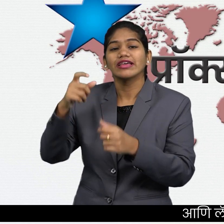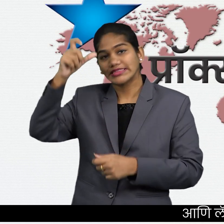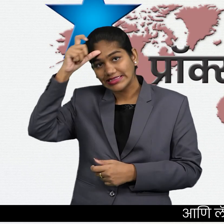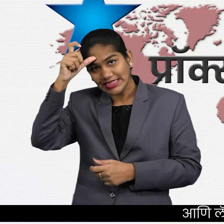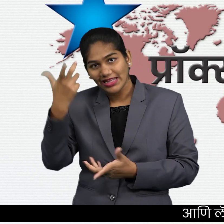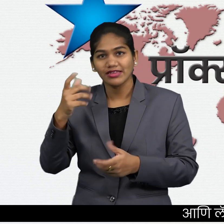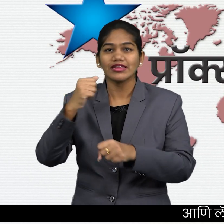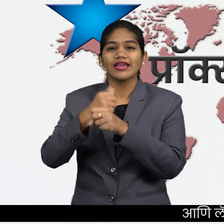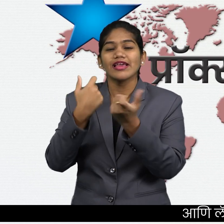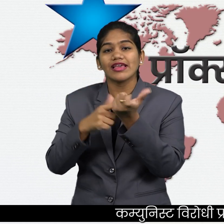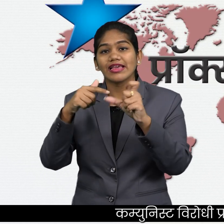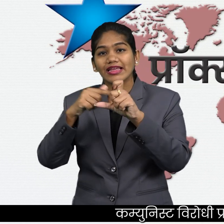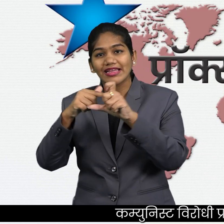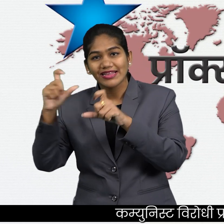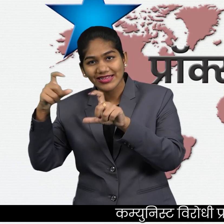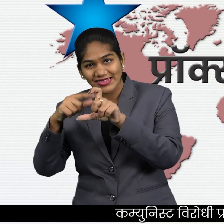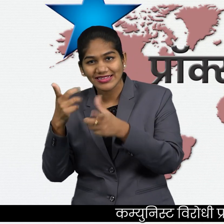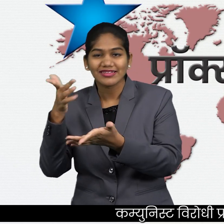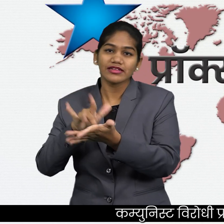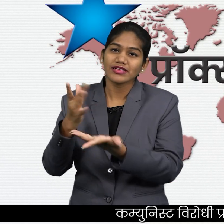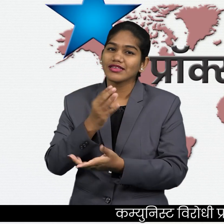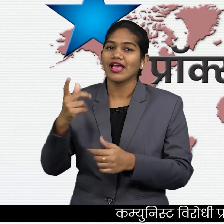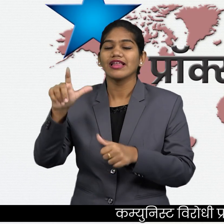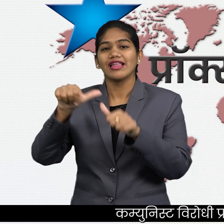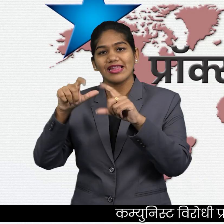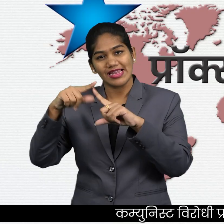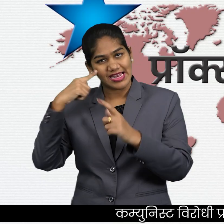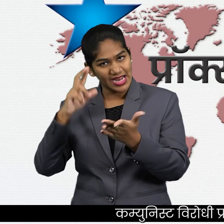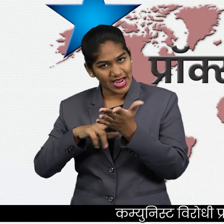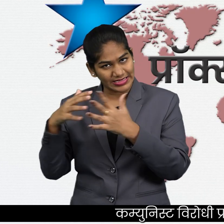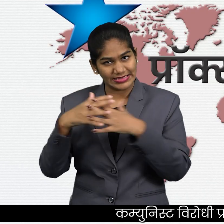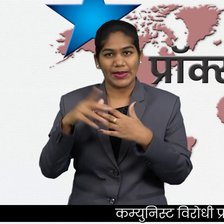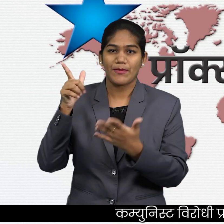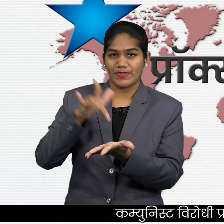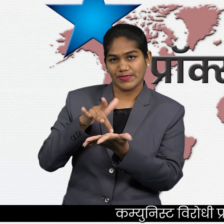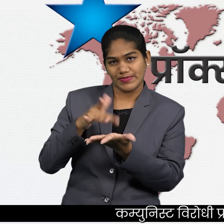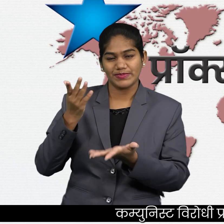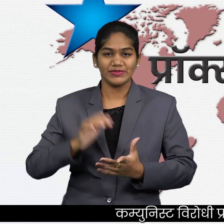आणि लॅटिन अमेरिकेतील कम्युनिस्ट विरोधी प्रयत्नांमध्ये अमेरिकेचा सहभाग.